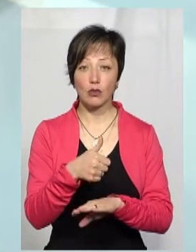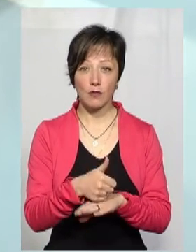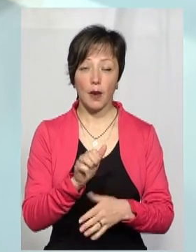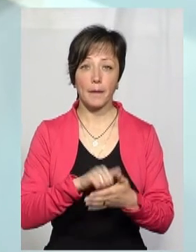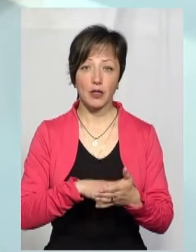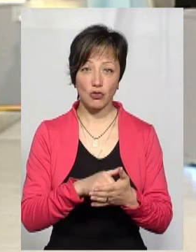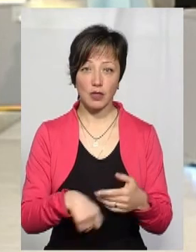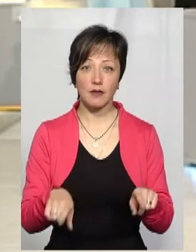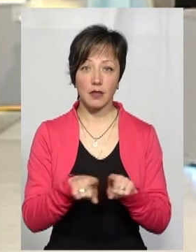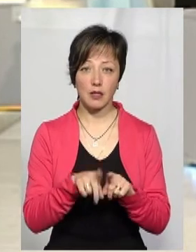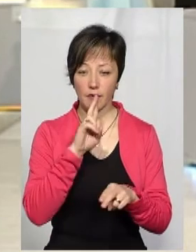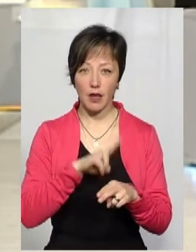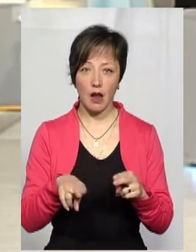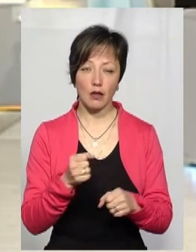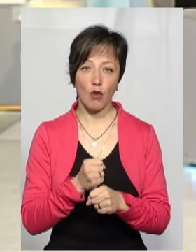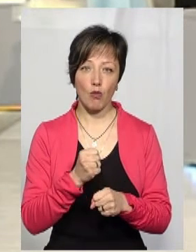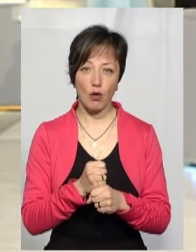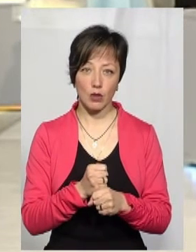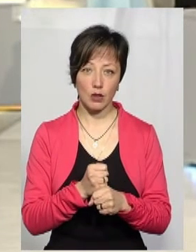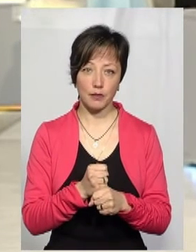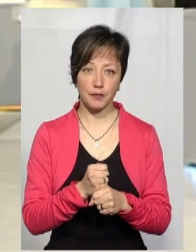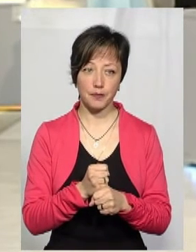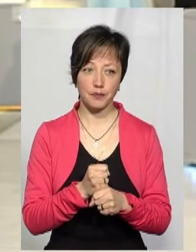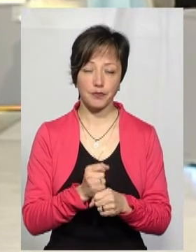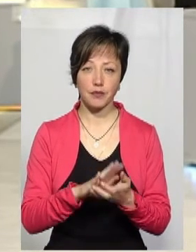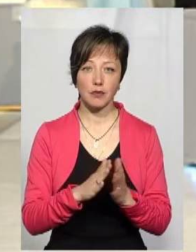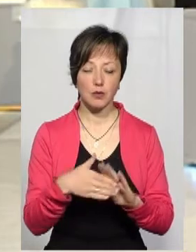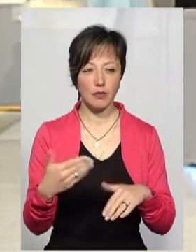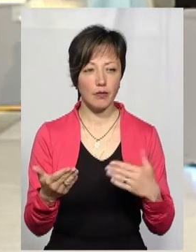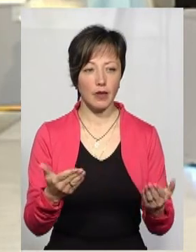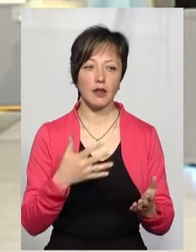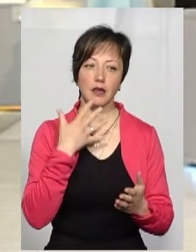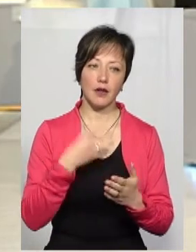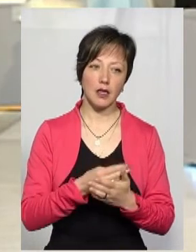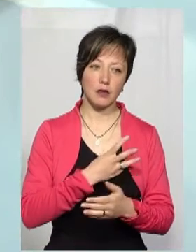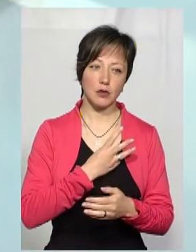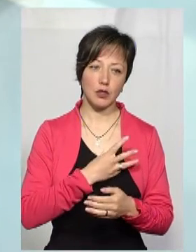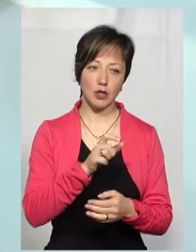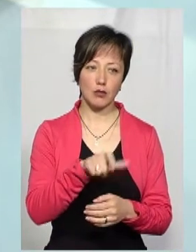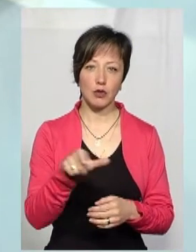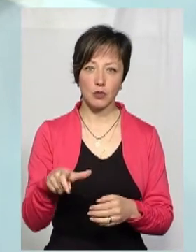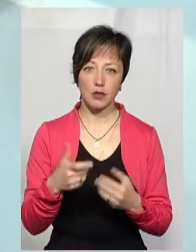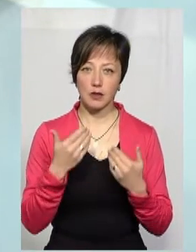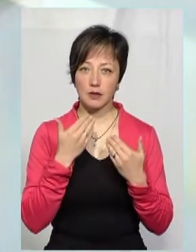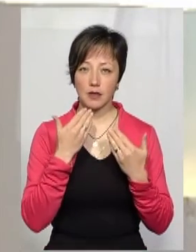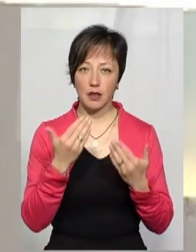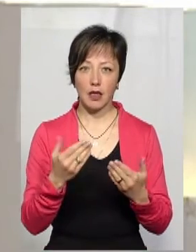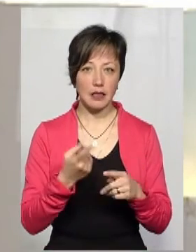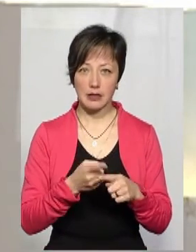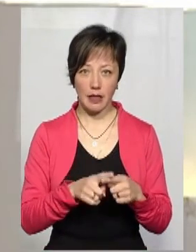основна причина все ж таки це втрата роботи за угодою сторін. Є за власним бажанням люди звертаються. Це не вплине на